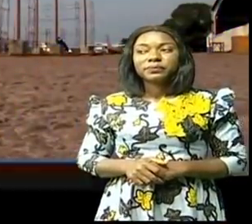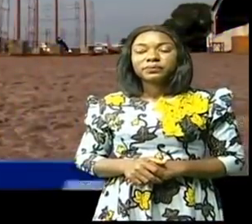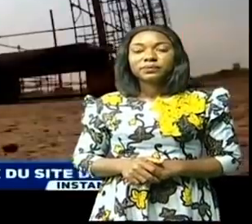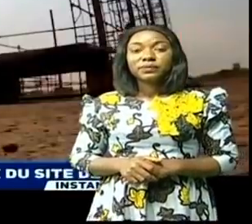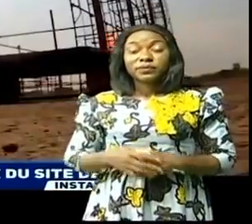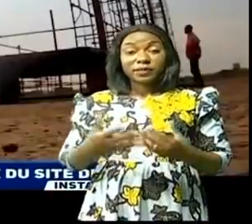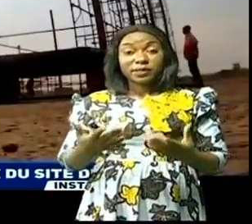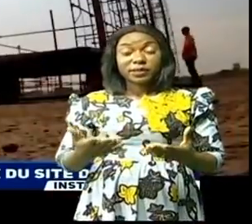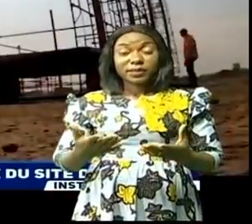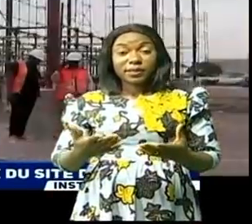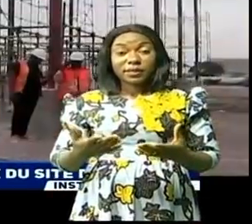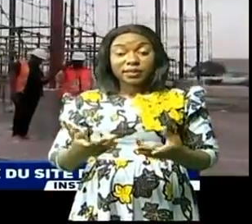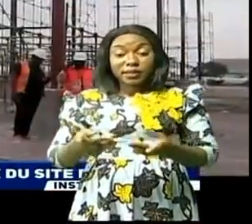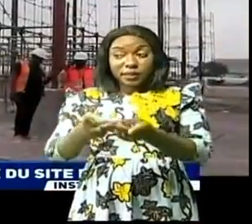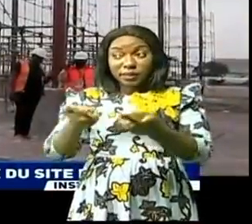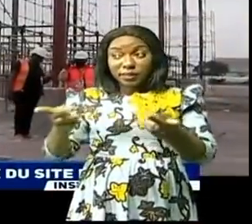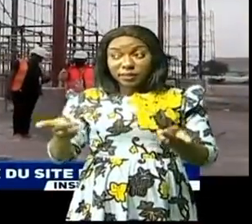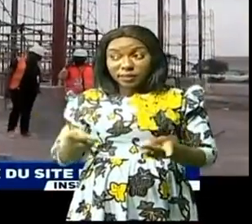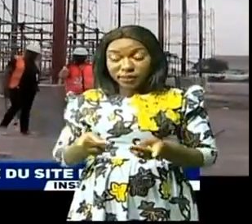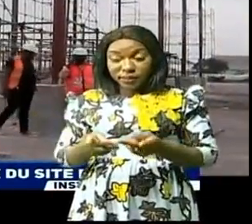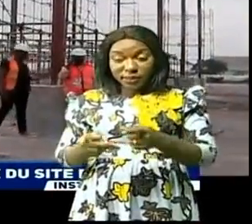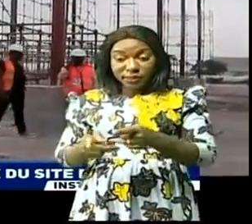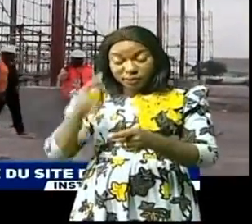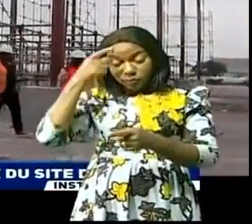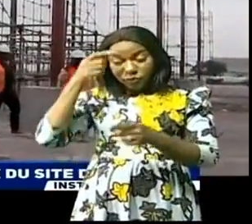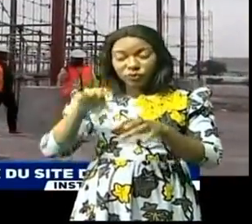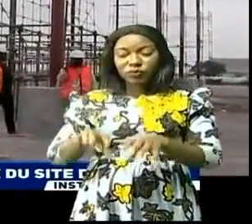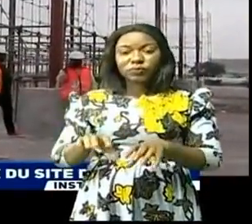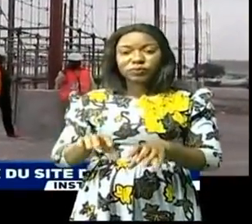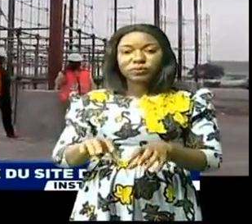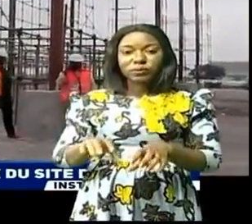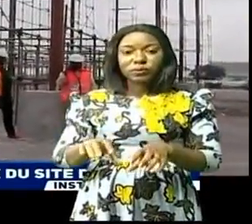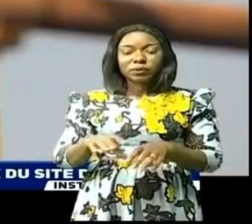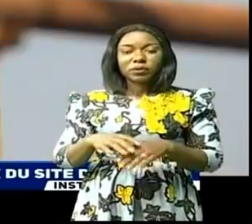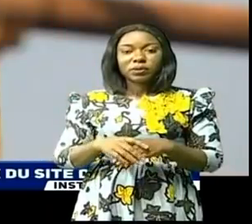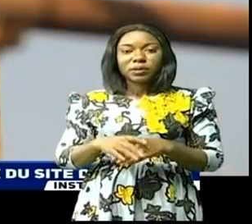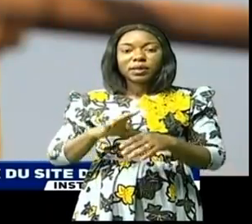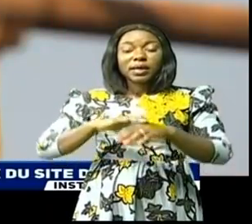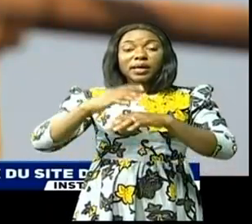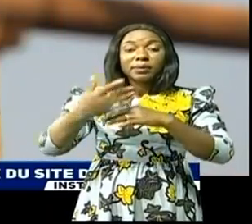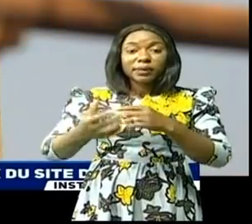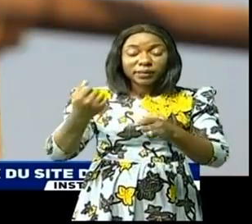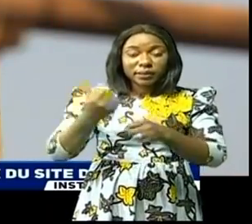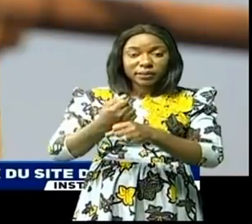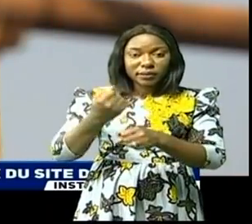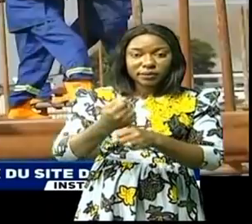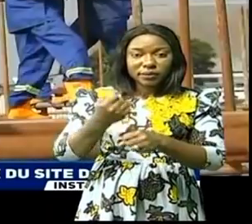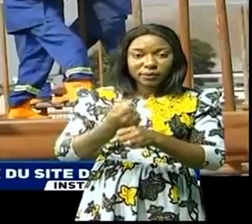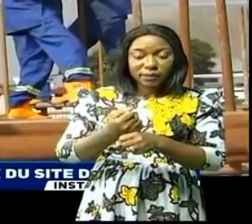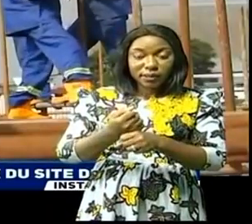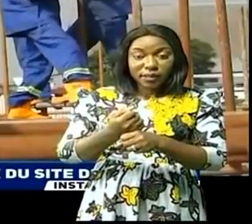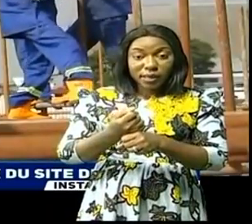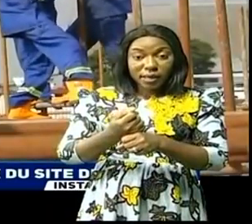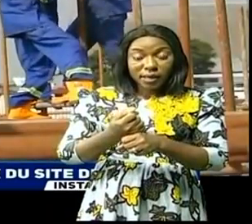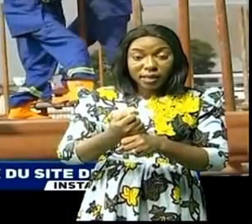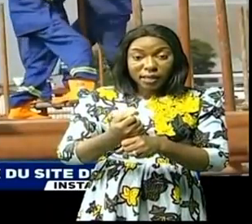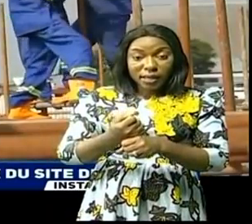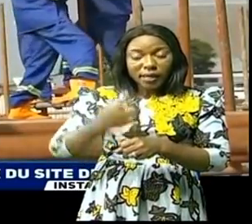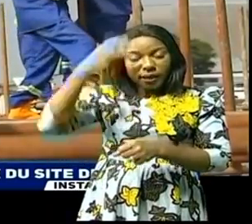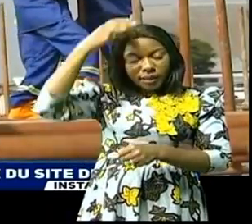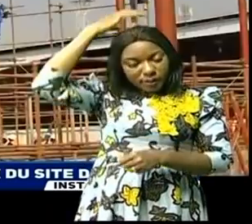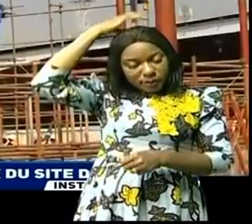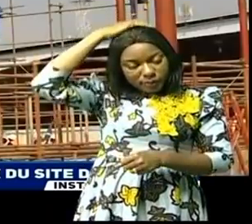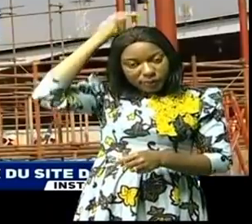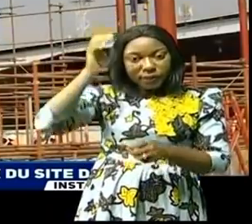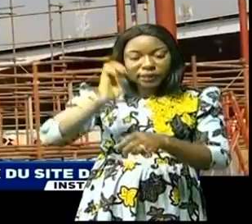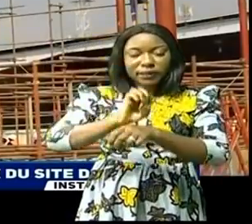le chantier du siècle pour le Congolais. Quelques jours après le début de travaux, l'endroit où le pape François de l'église